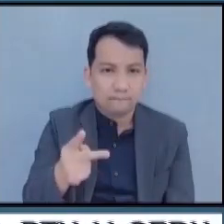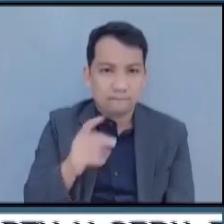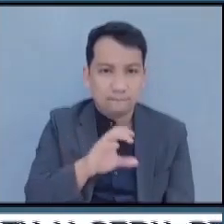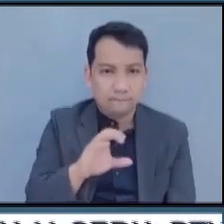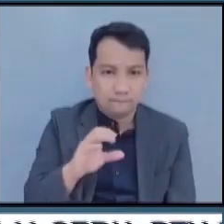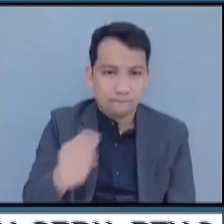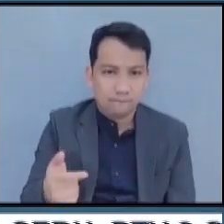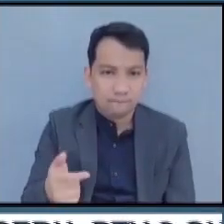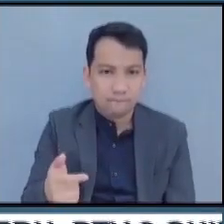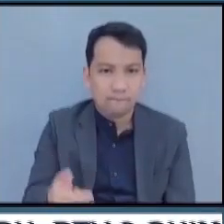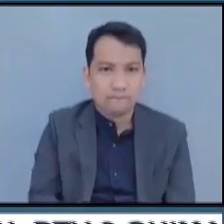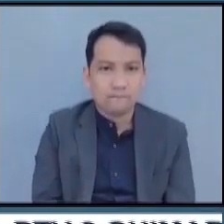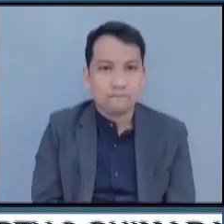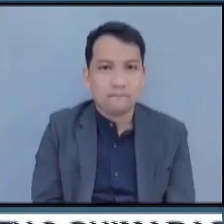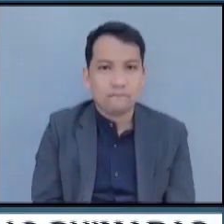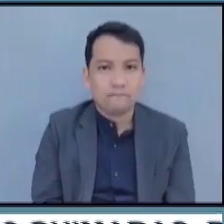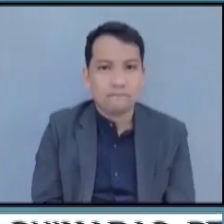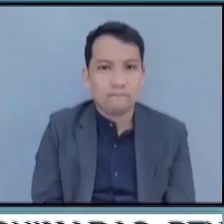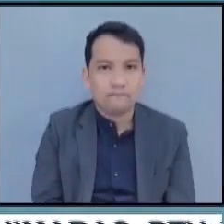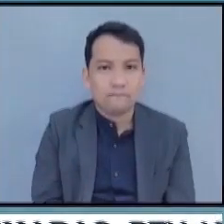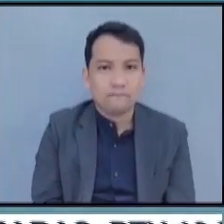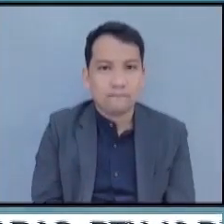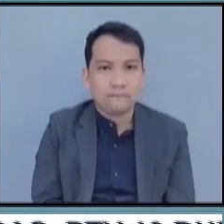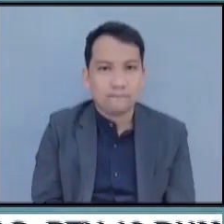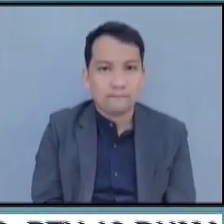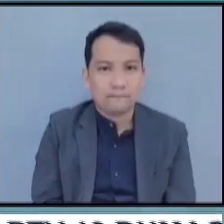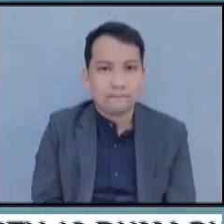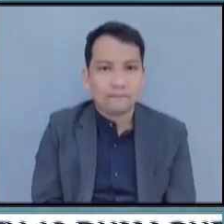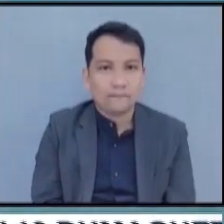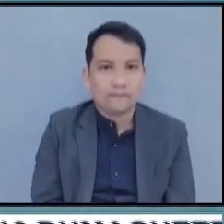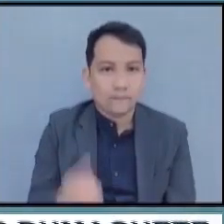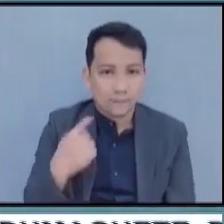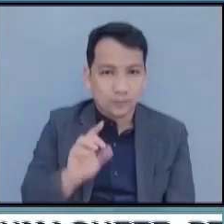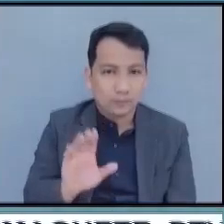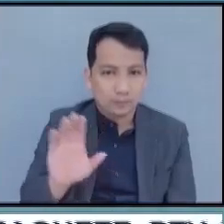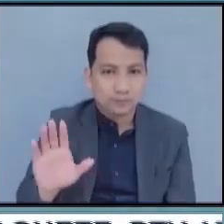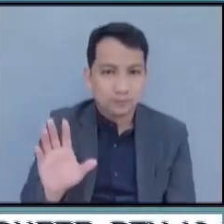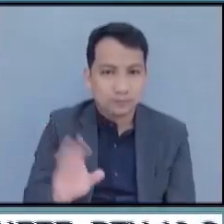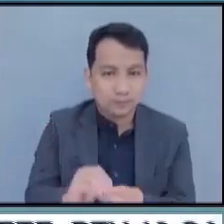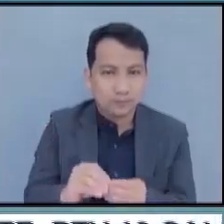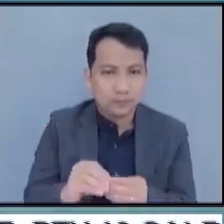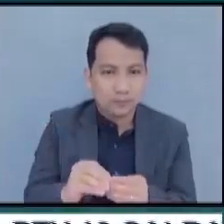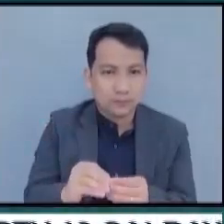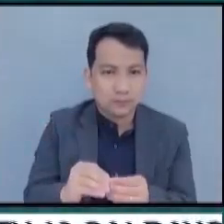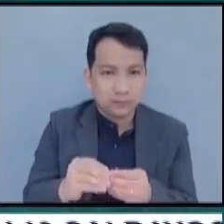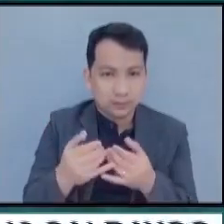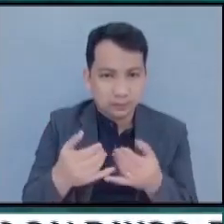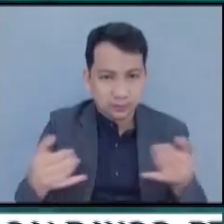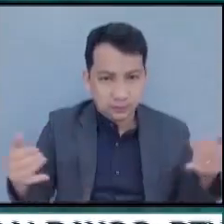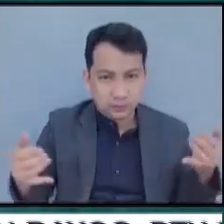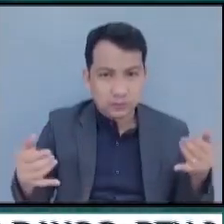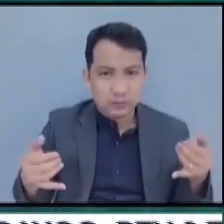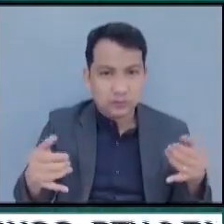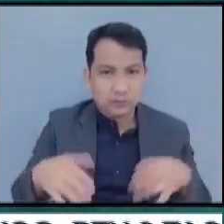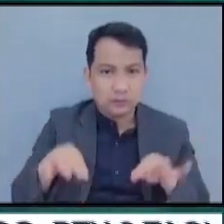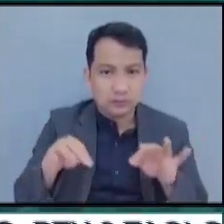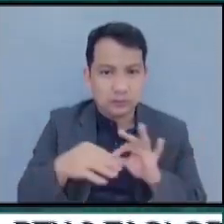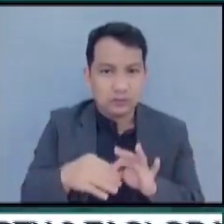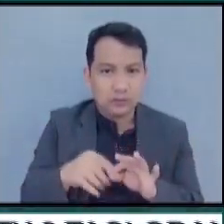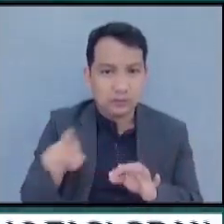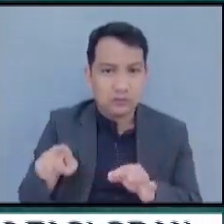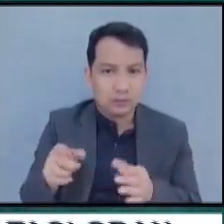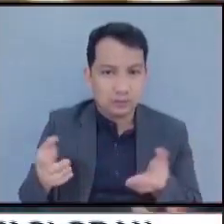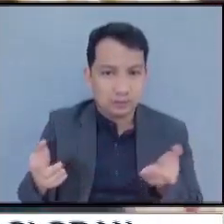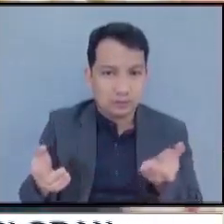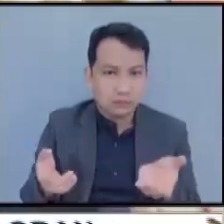nasa pinagagawang teritoryo na pangunahing responsable sa pag-alagay ng floating barrier dito. Habang may isa pang barko ng CCG